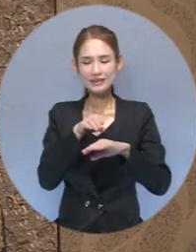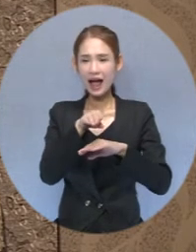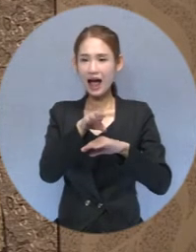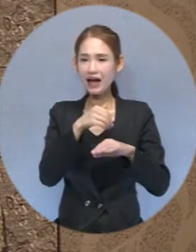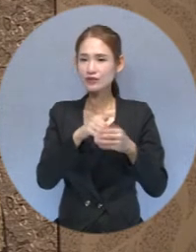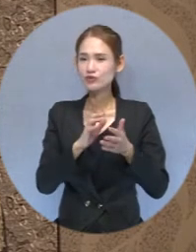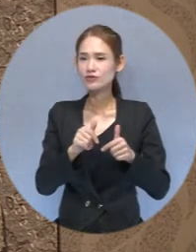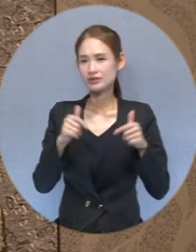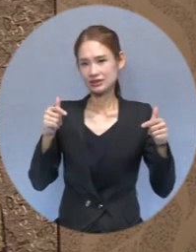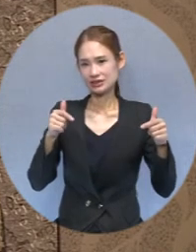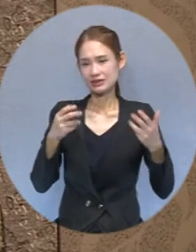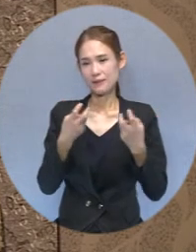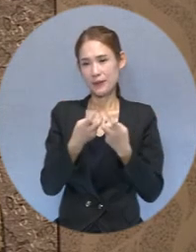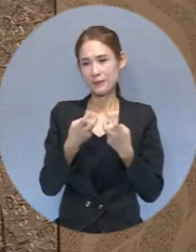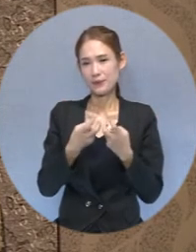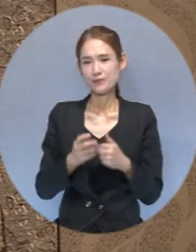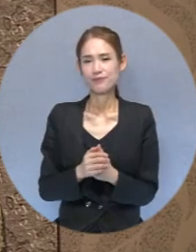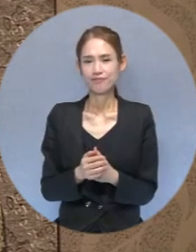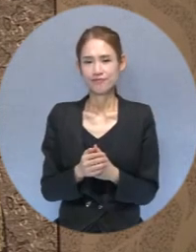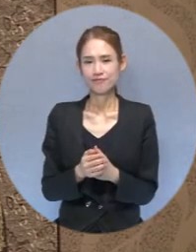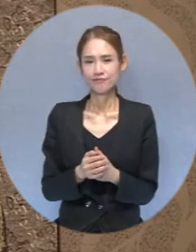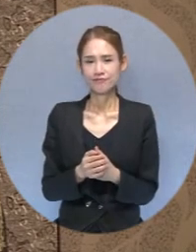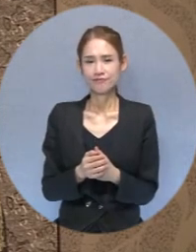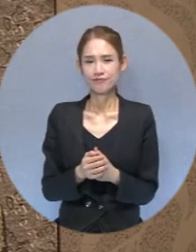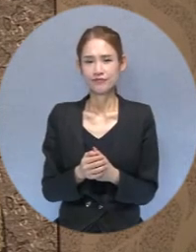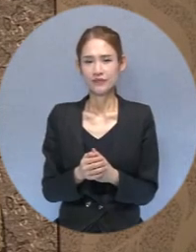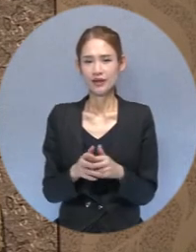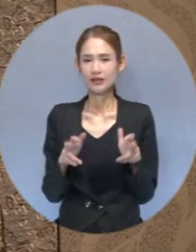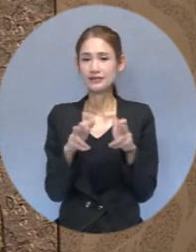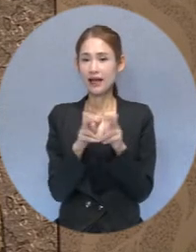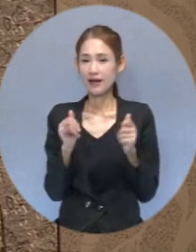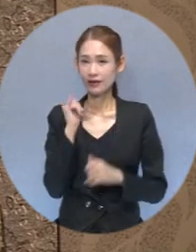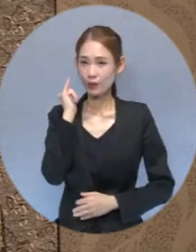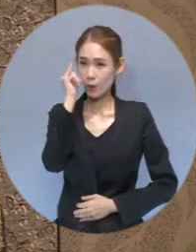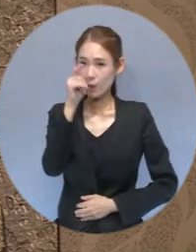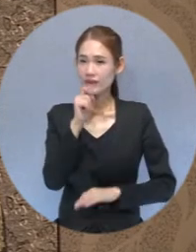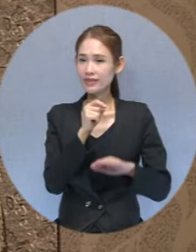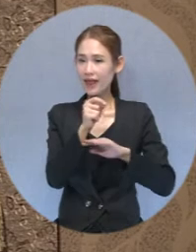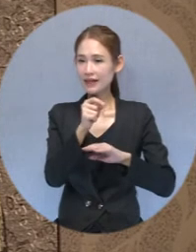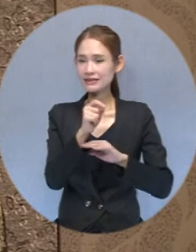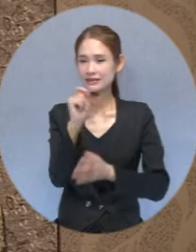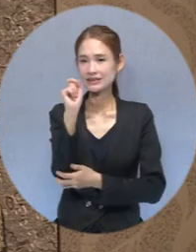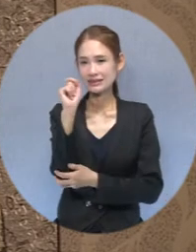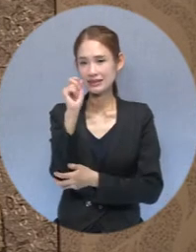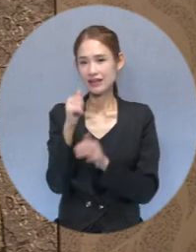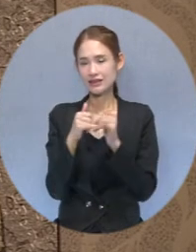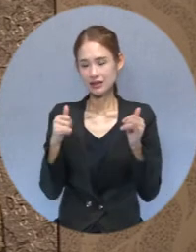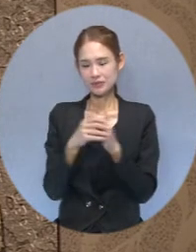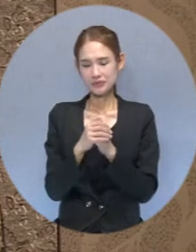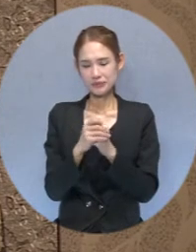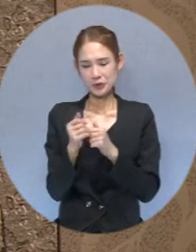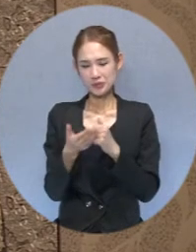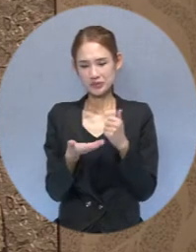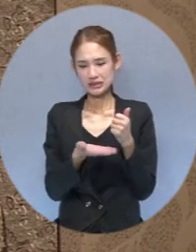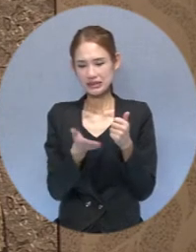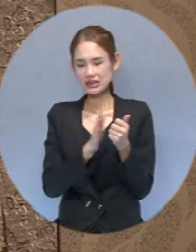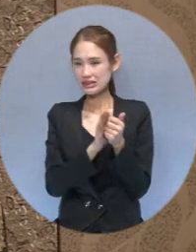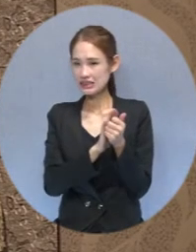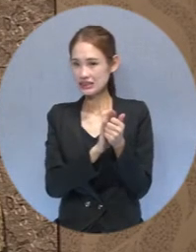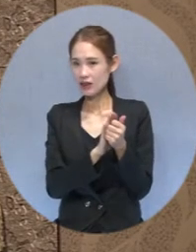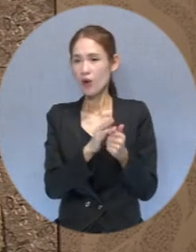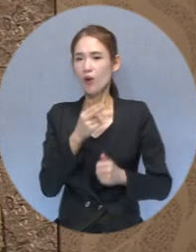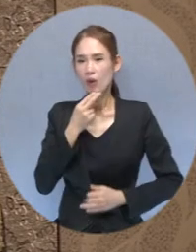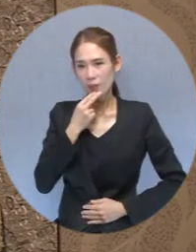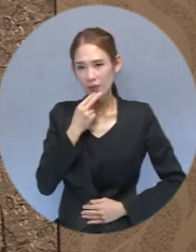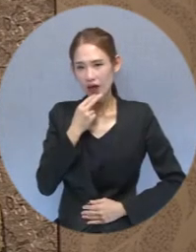네. 그다음에 또 이제 장애인 콜택시 기사님들이 불친절하다라는 또 민원도 적지가 않거든요. 네.